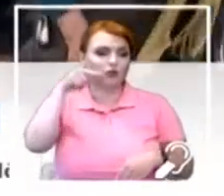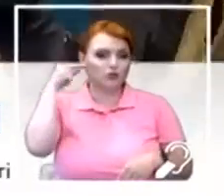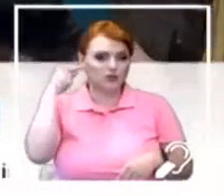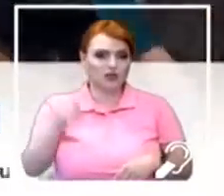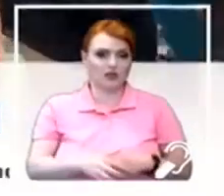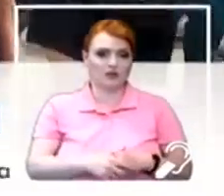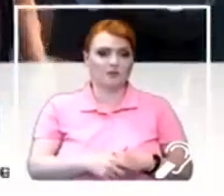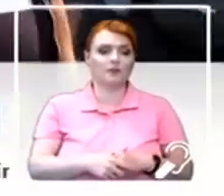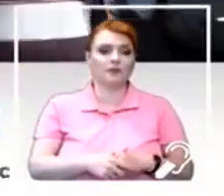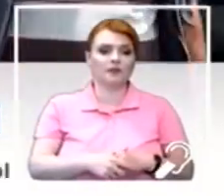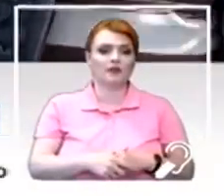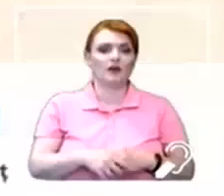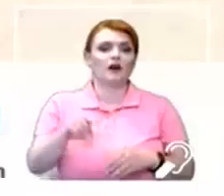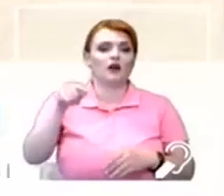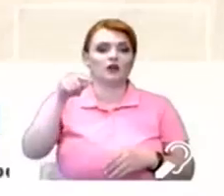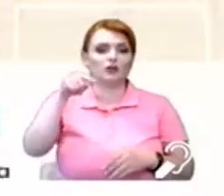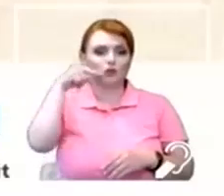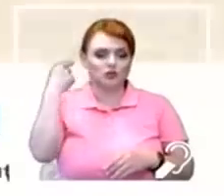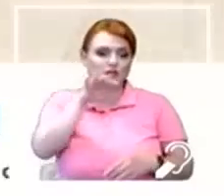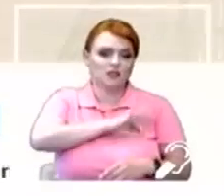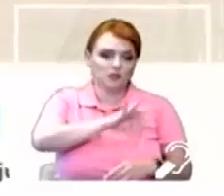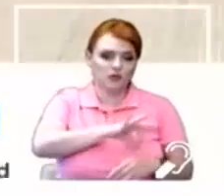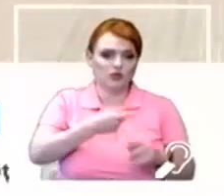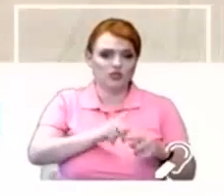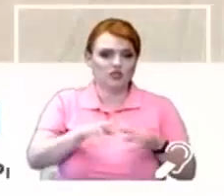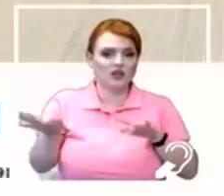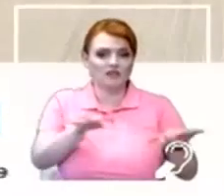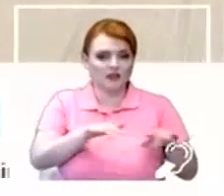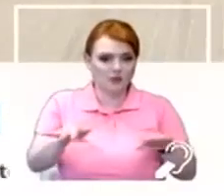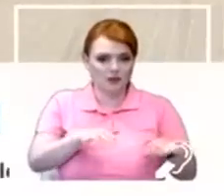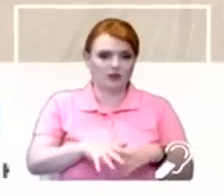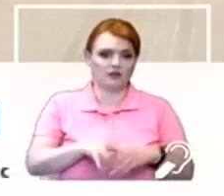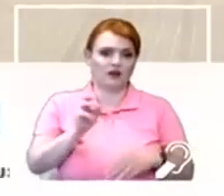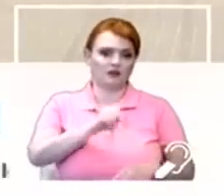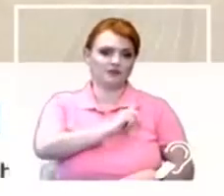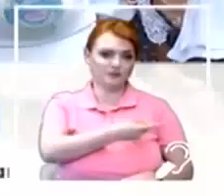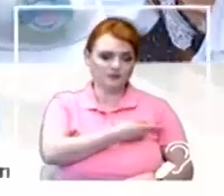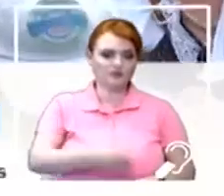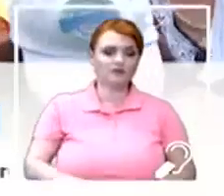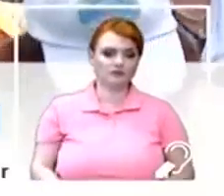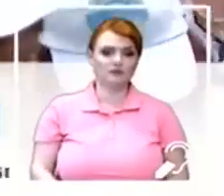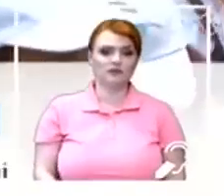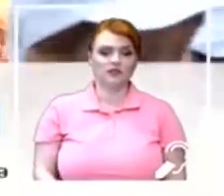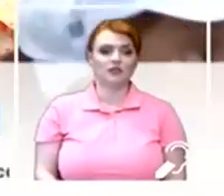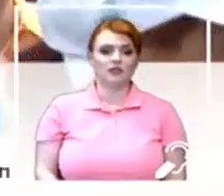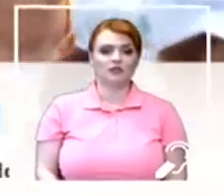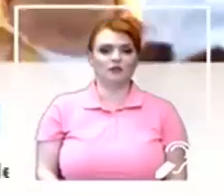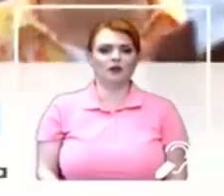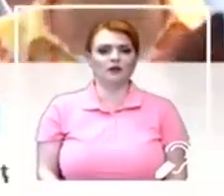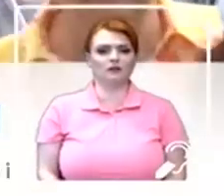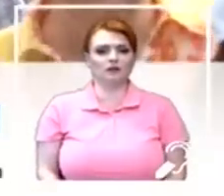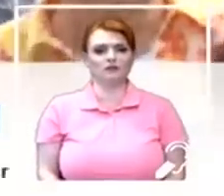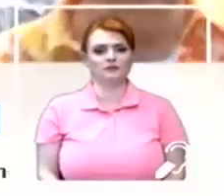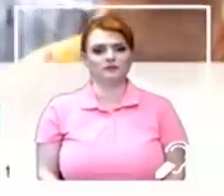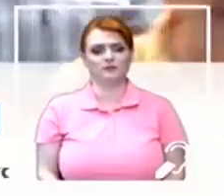acest eveniment în favoarea politicii imperialiste ruse. Și asta este o acțiune perfidă la care, iată că se